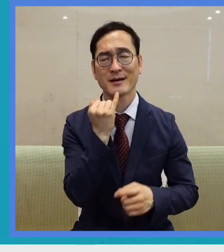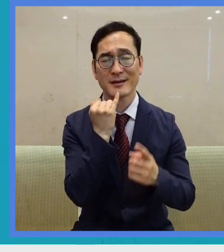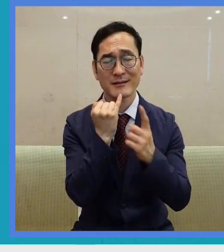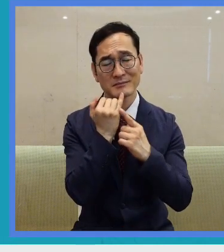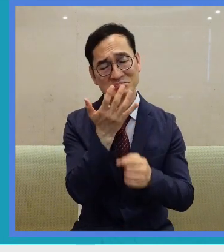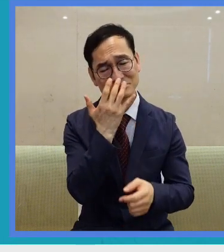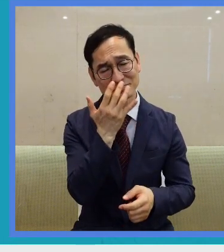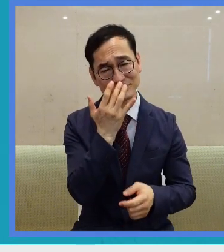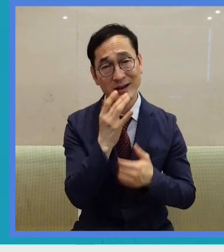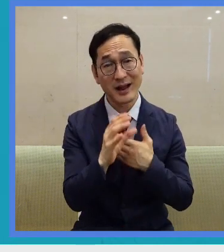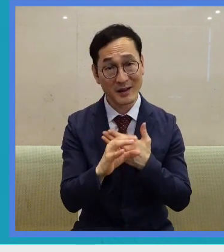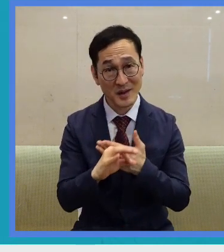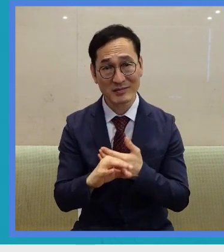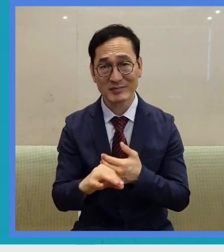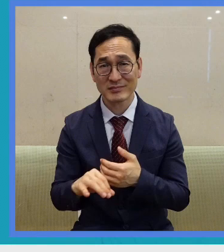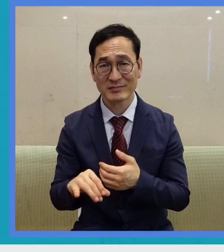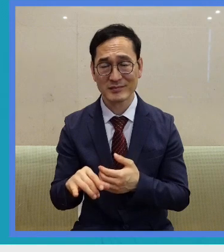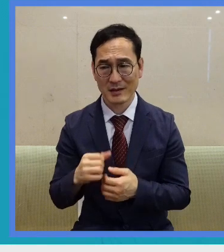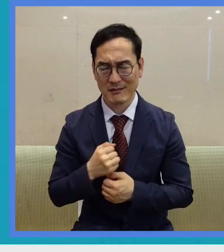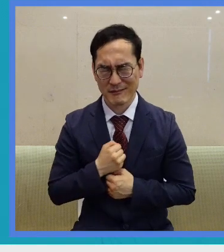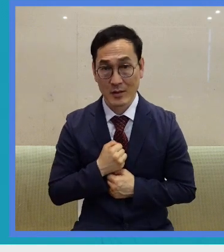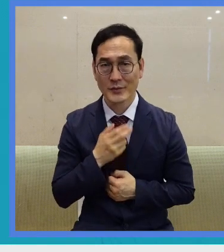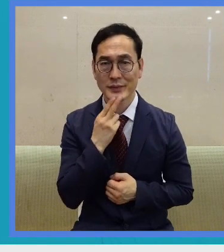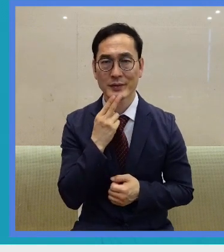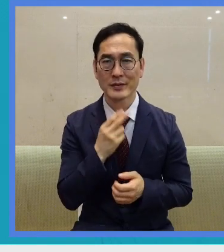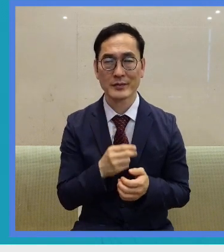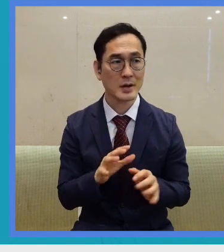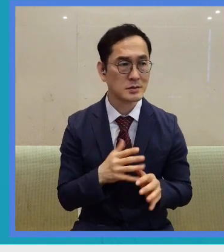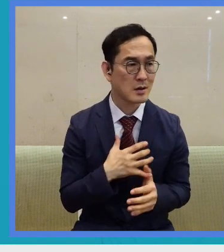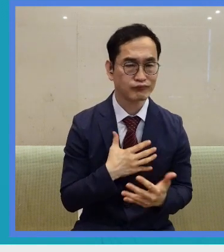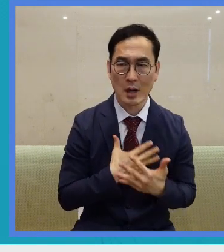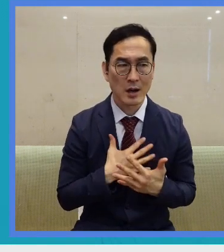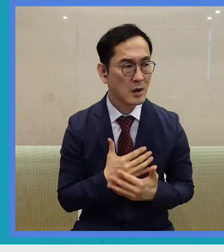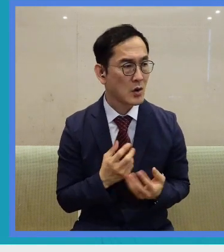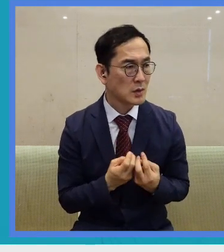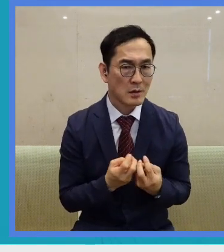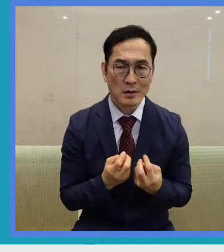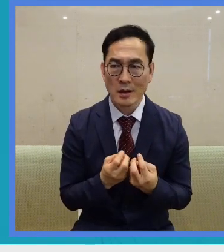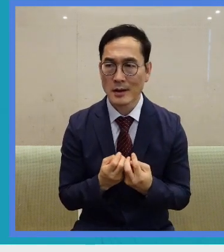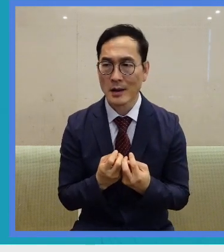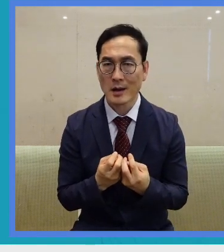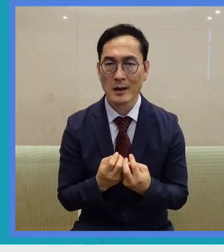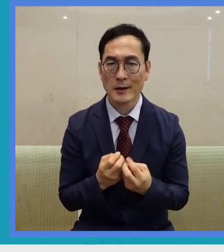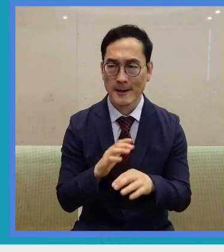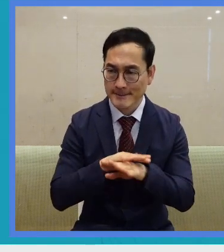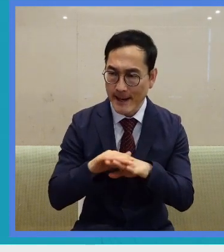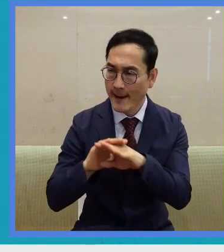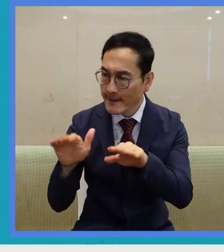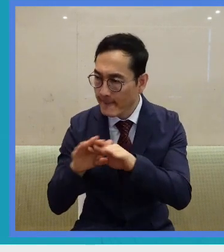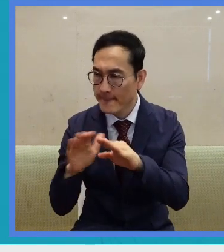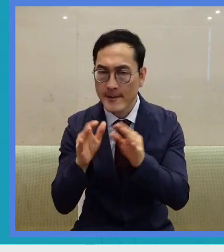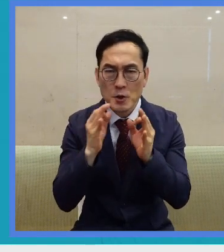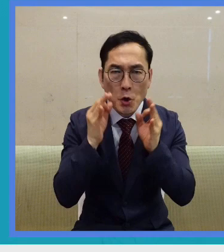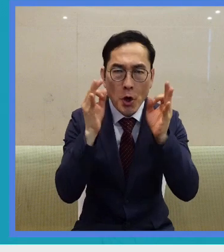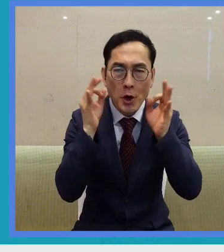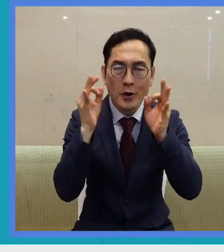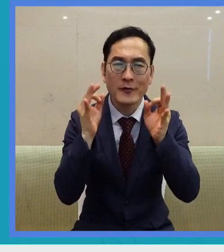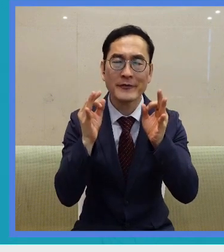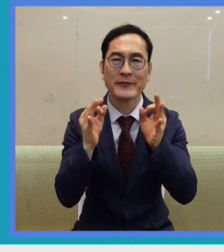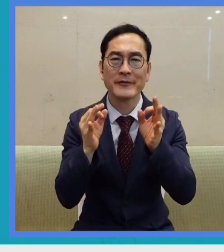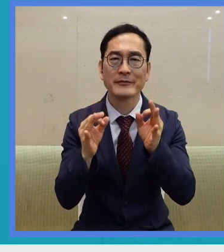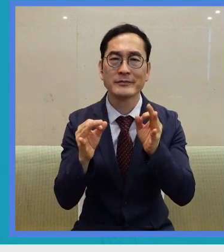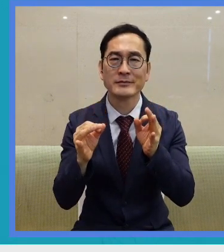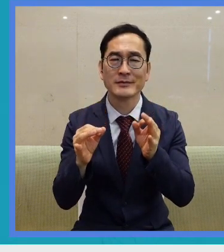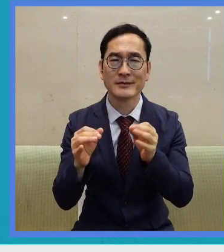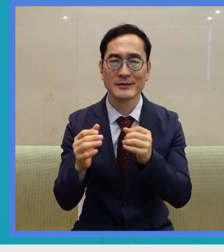그 마음과 지금 위기 상황이니까 우리가 어떻게든 이제 이것을 해결해야 돼라고 하는 그런 불안이